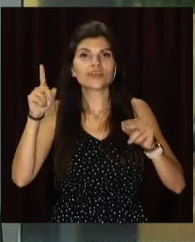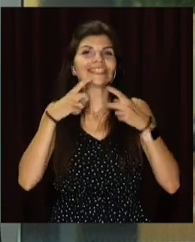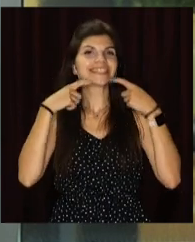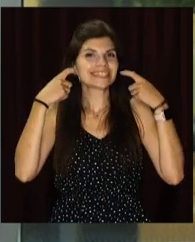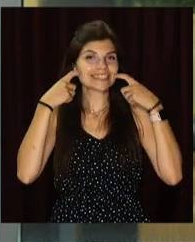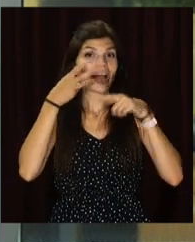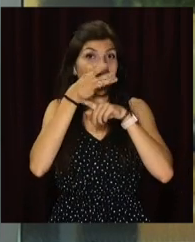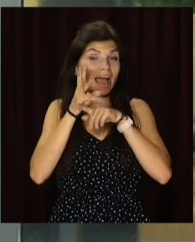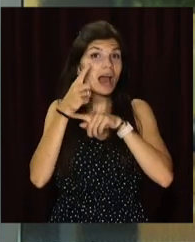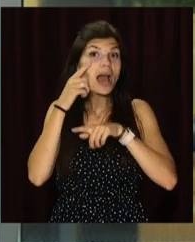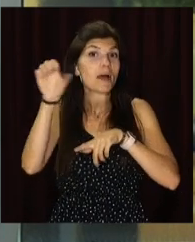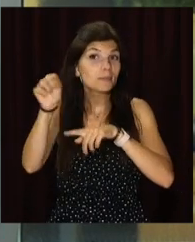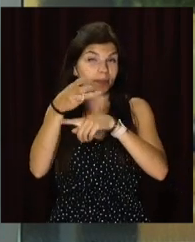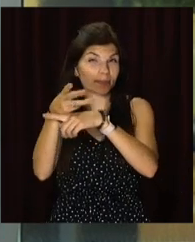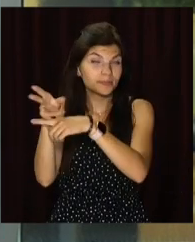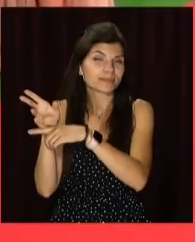і знімальна група відкритого.